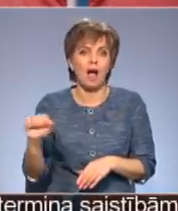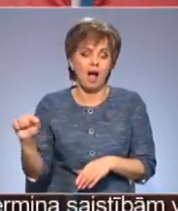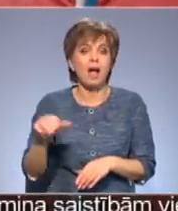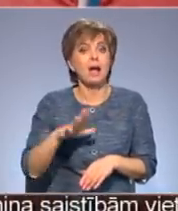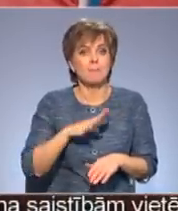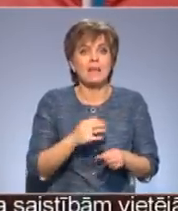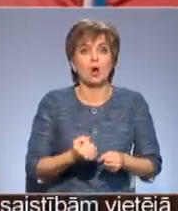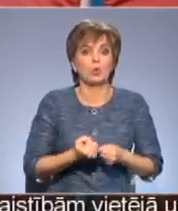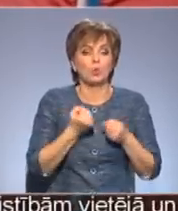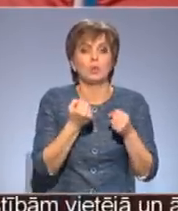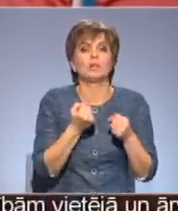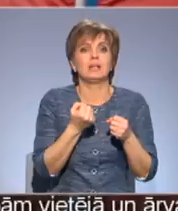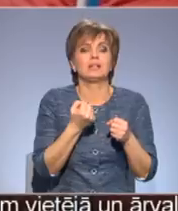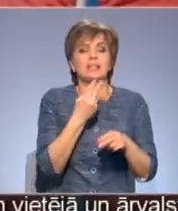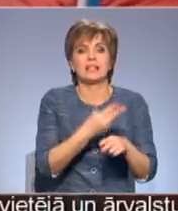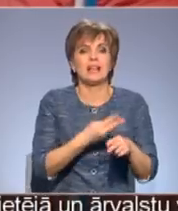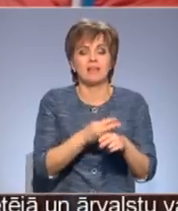Bija grūti skriet? Nē.